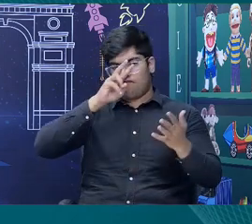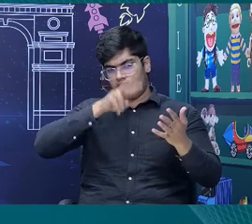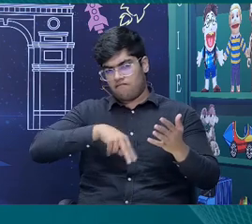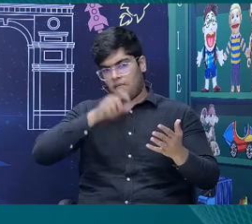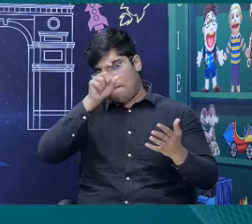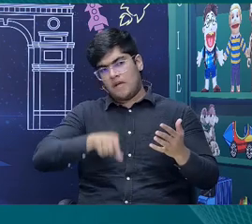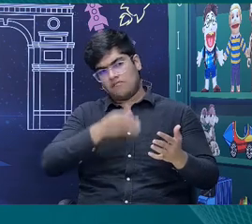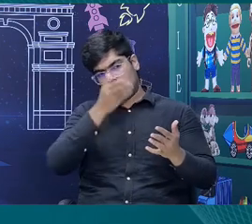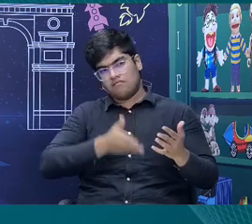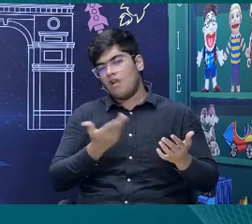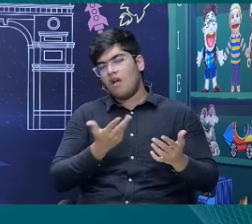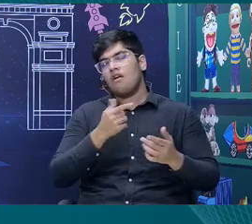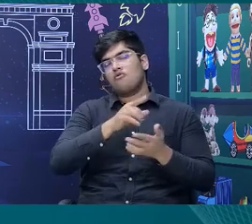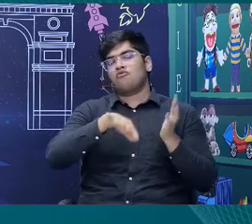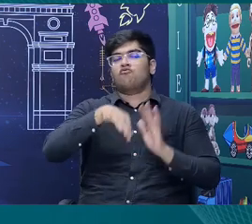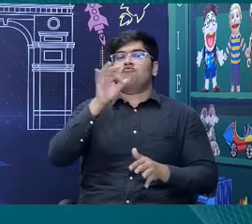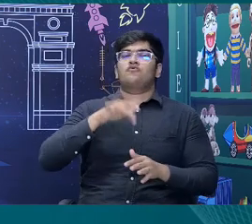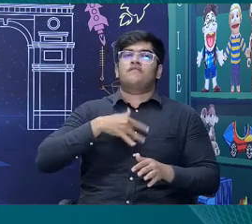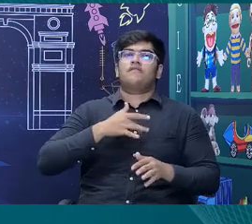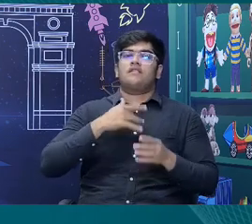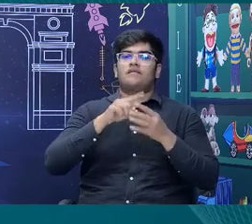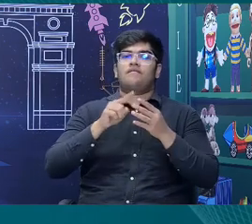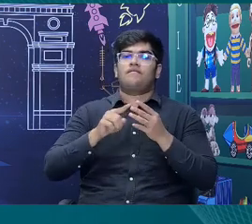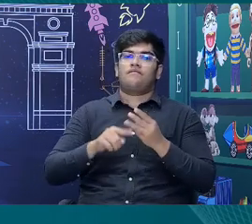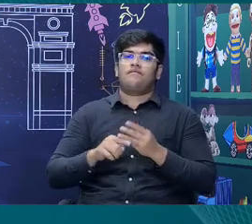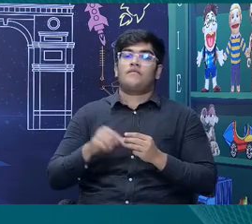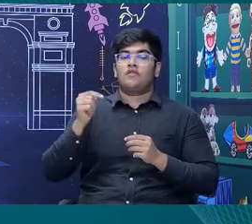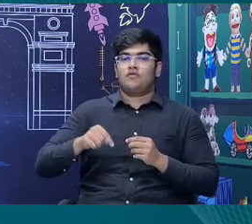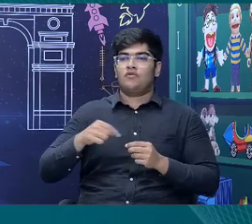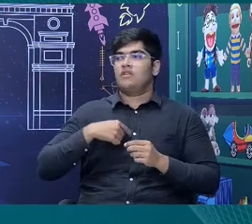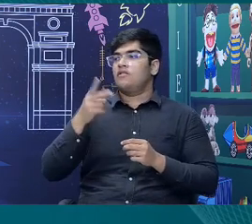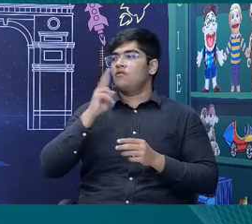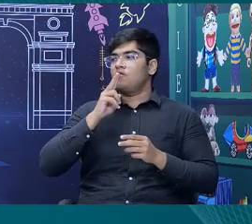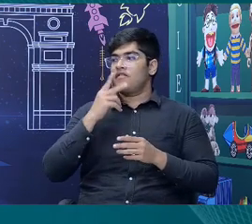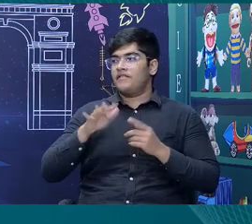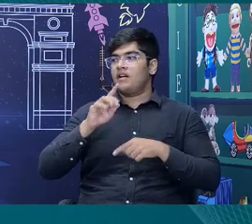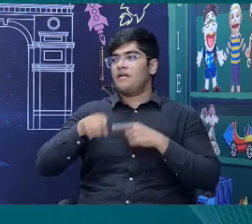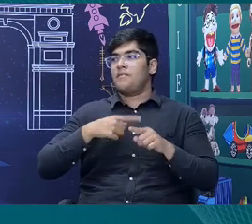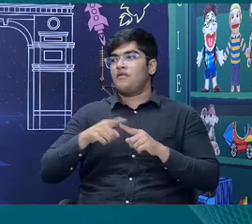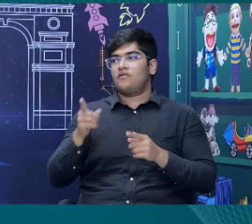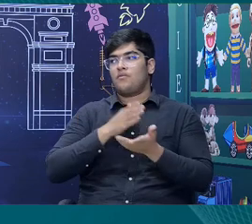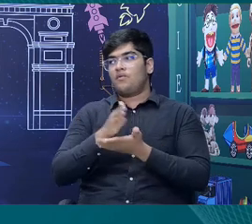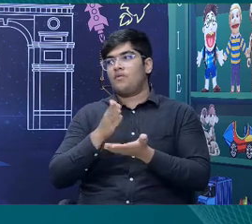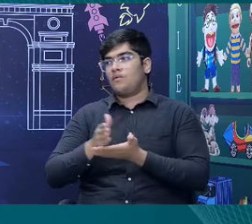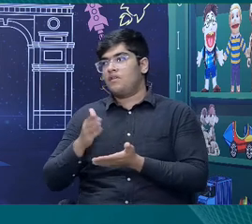चाहिए राइट तो सारी थेरेपी की हमने आज बात की और हम बात कर रहे हैं थेरेपी